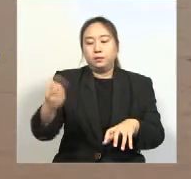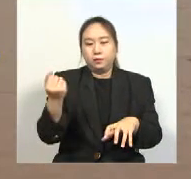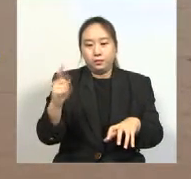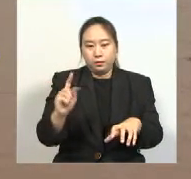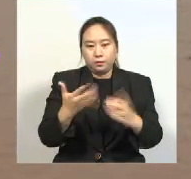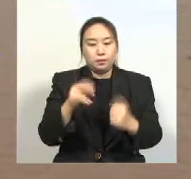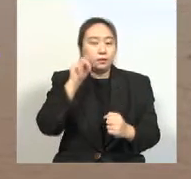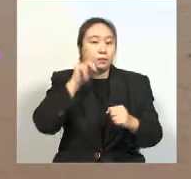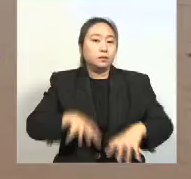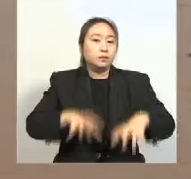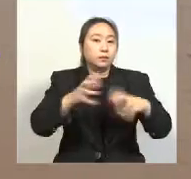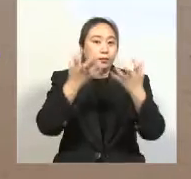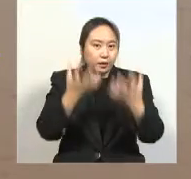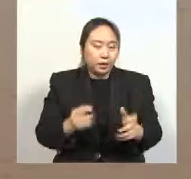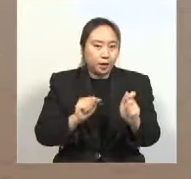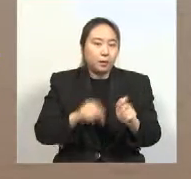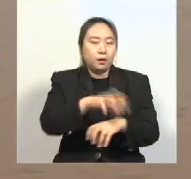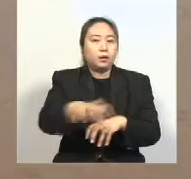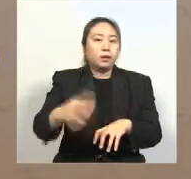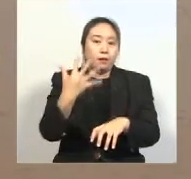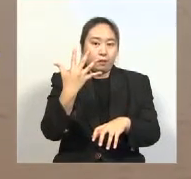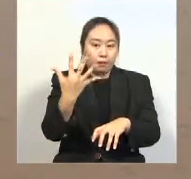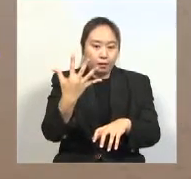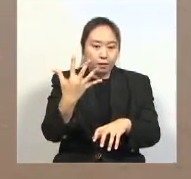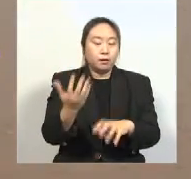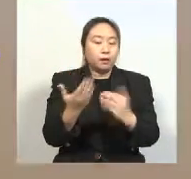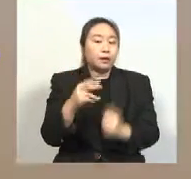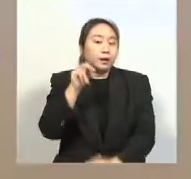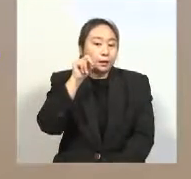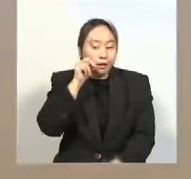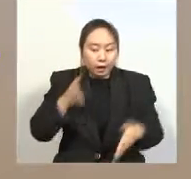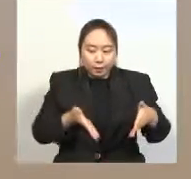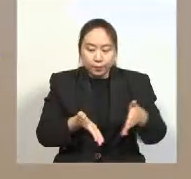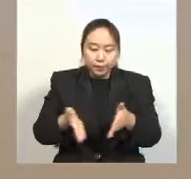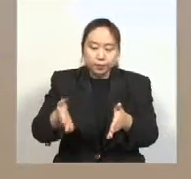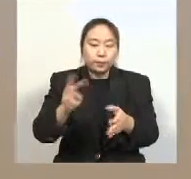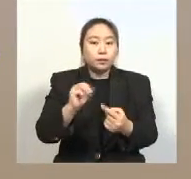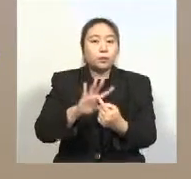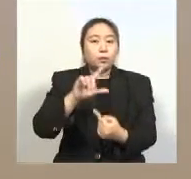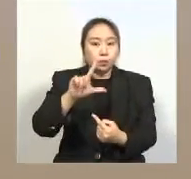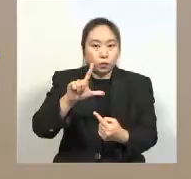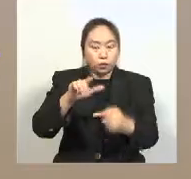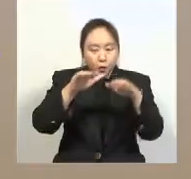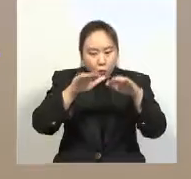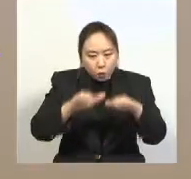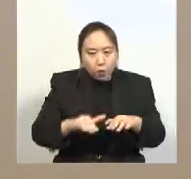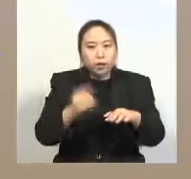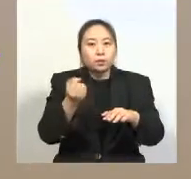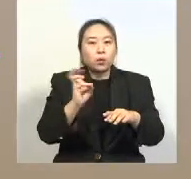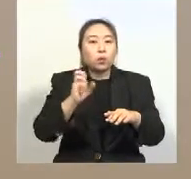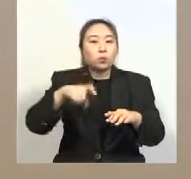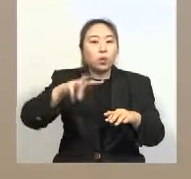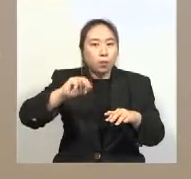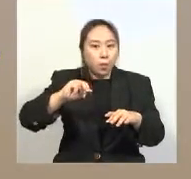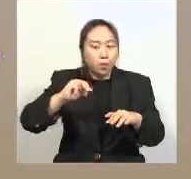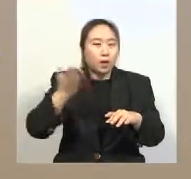ถานการณ์น้ำท่วมหนักอีก5อำเภอส่วนสถานการณ์น้ำในแม่น้ำมูลมีระดับลดลง16เซนติเมตรครับและล